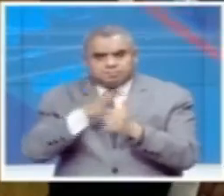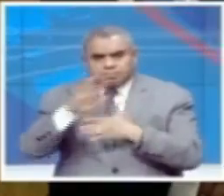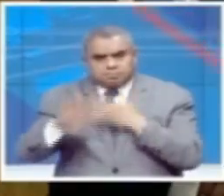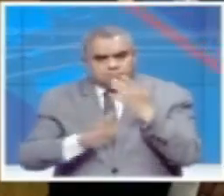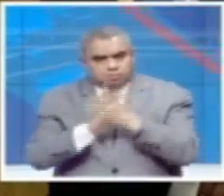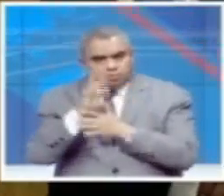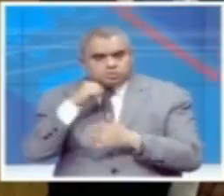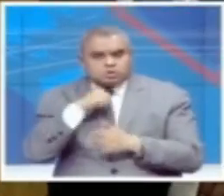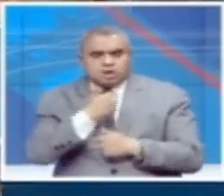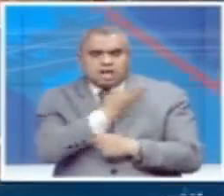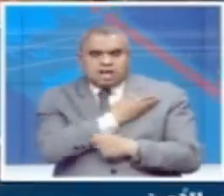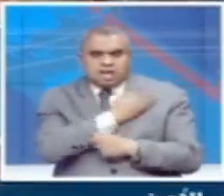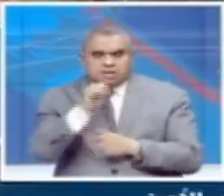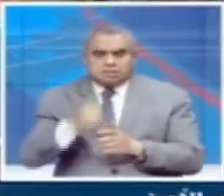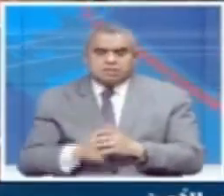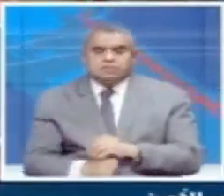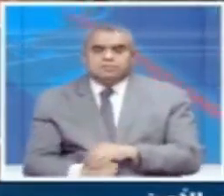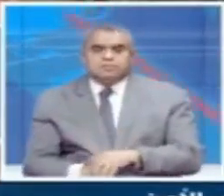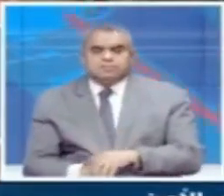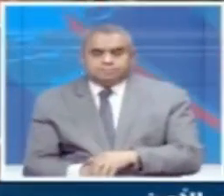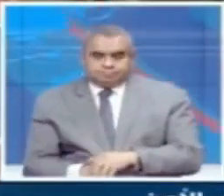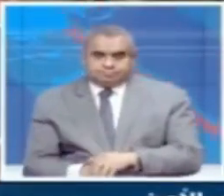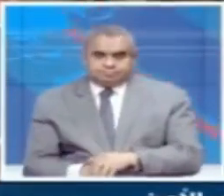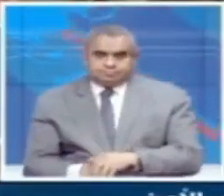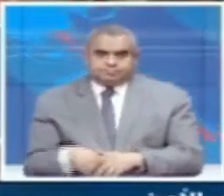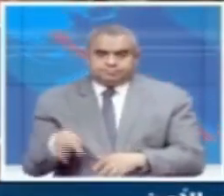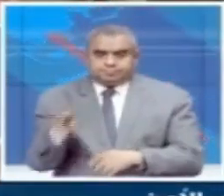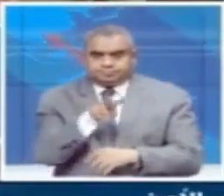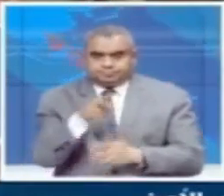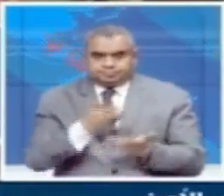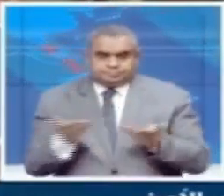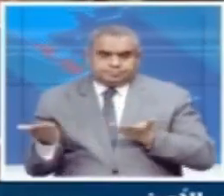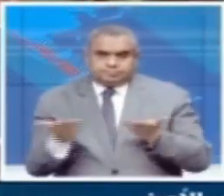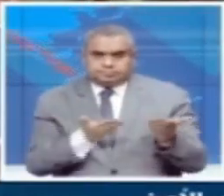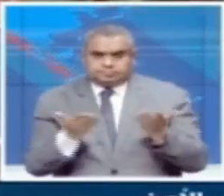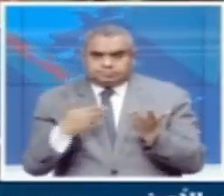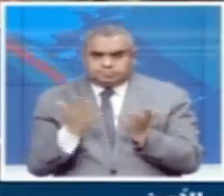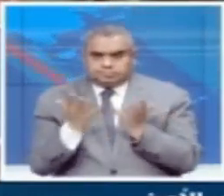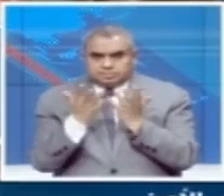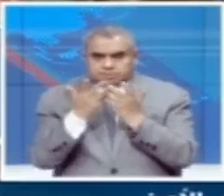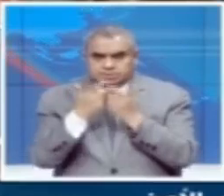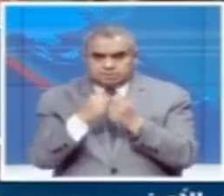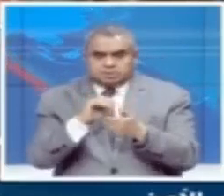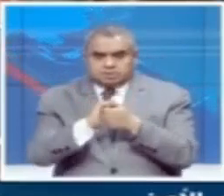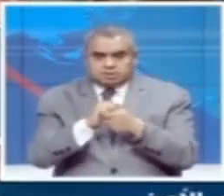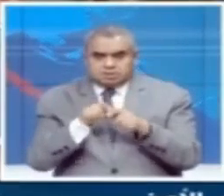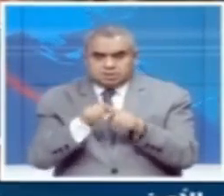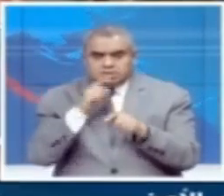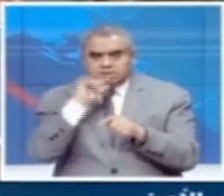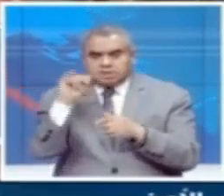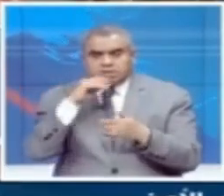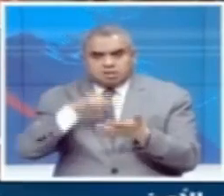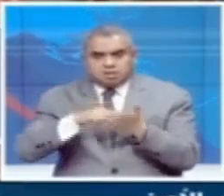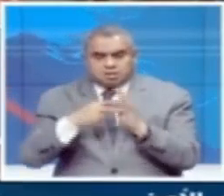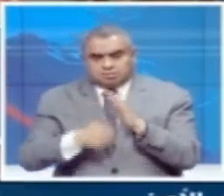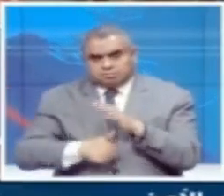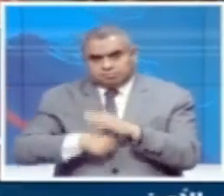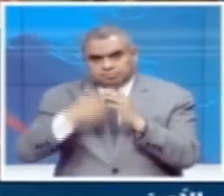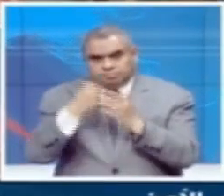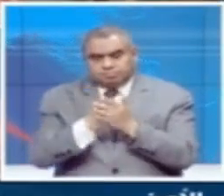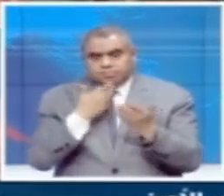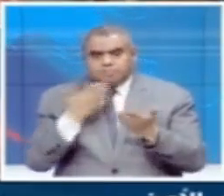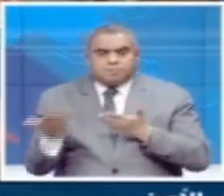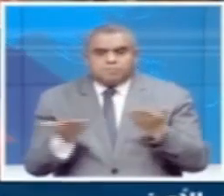قطاع غزة. تركزت المباحثات حول العلاقات الثنائية، ولكن طبعا قدر كبير من هذه